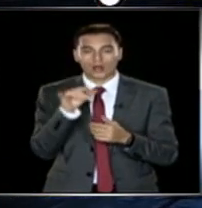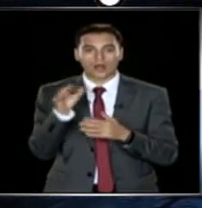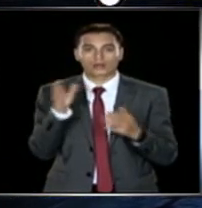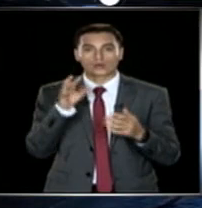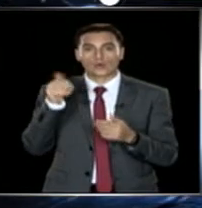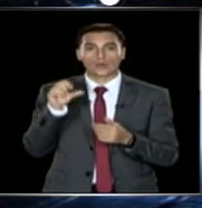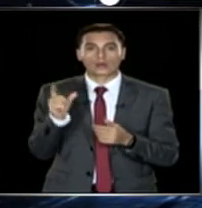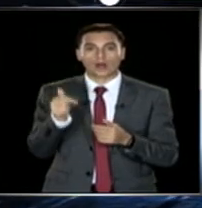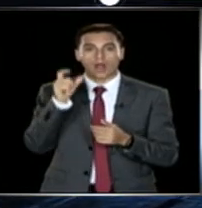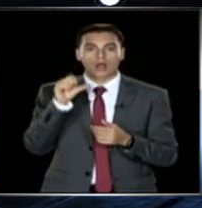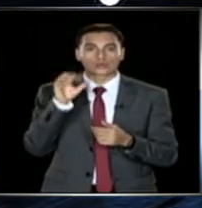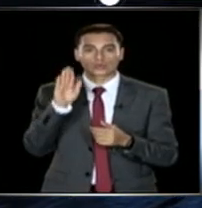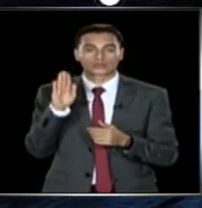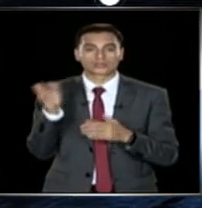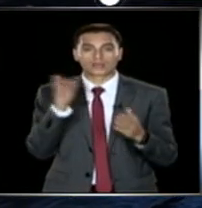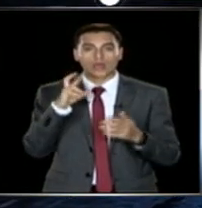زحل.